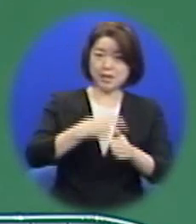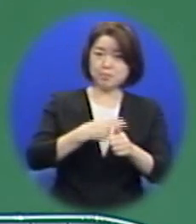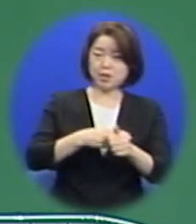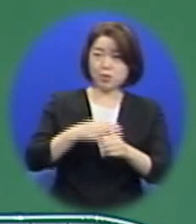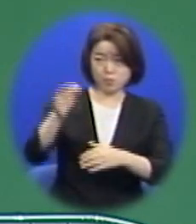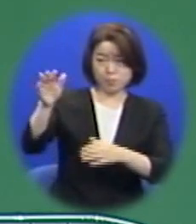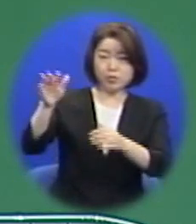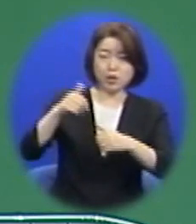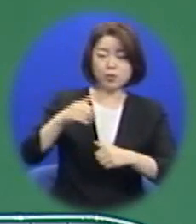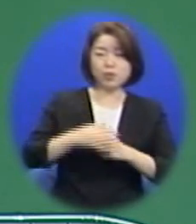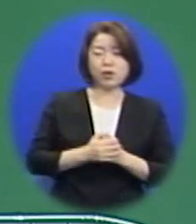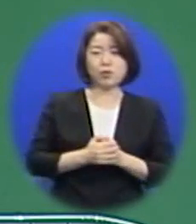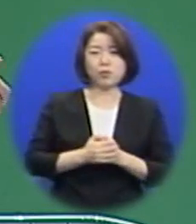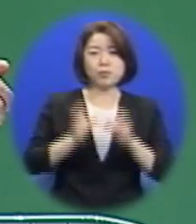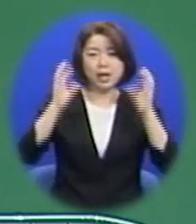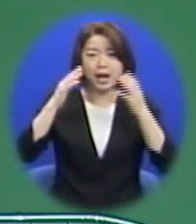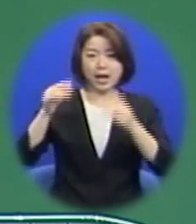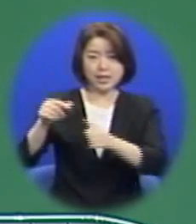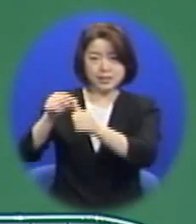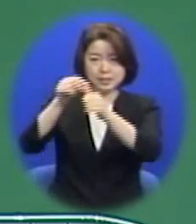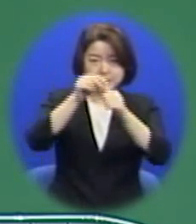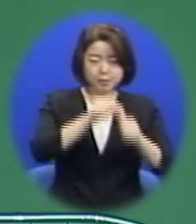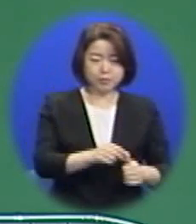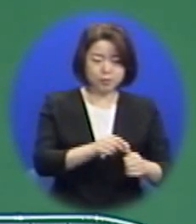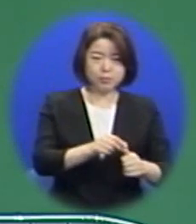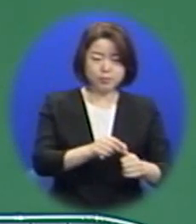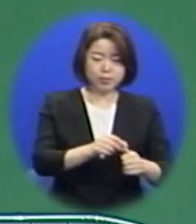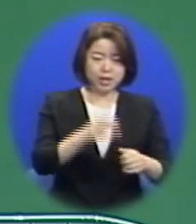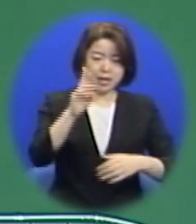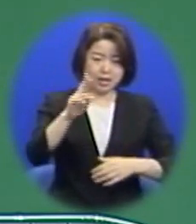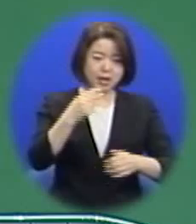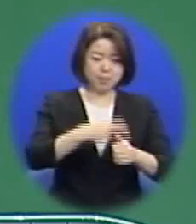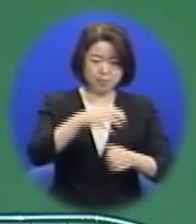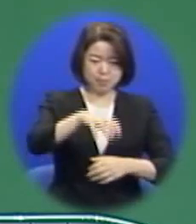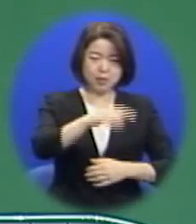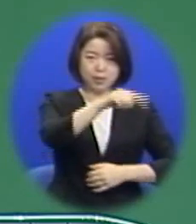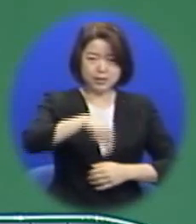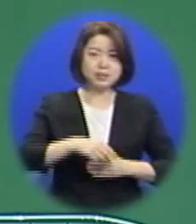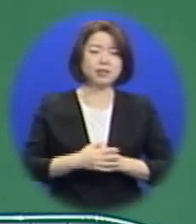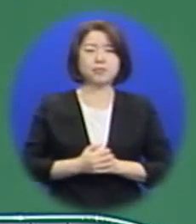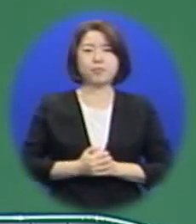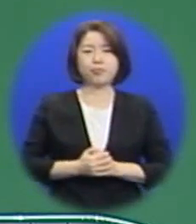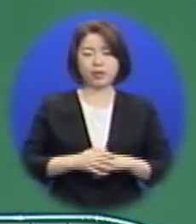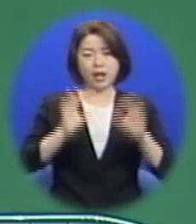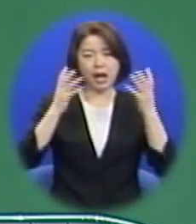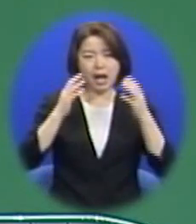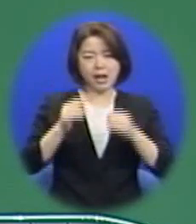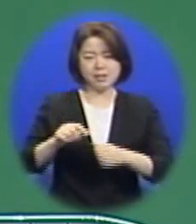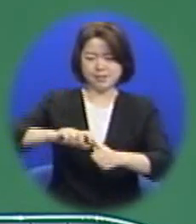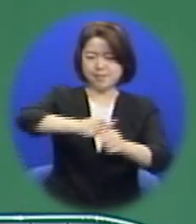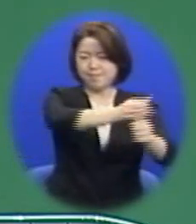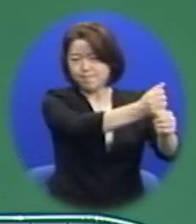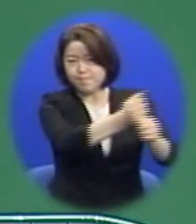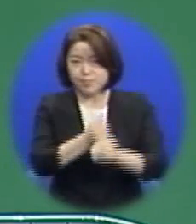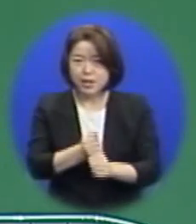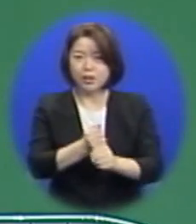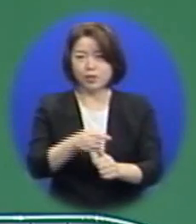그랬어요. 그래서 그 아이를 데리고 랍비에게로 왔습니다. 아이는 정말 끌려오듯이 온